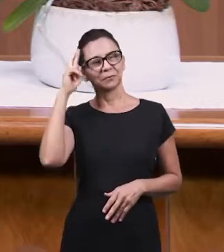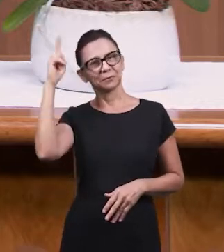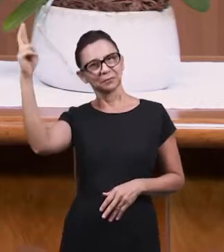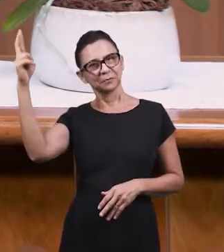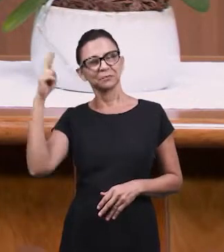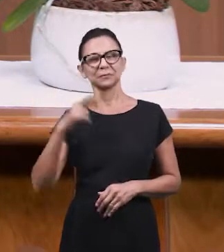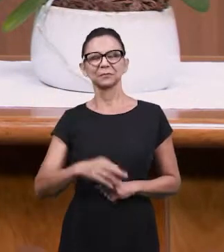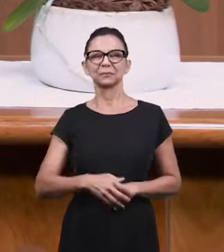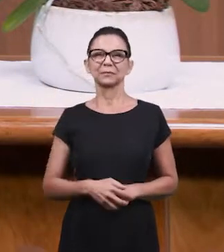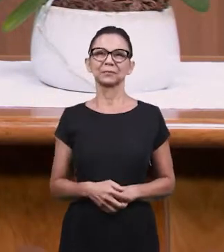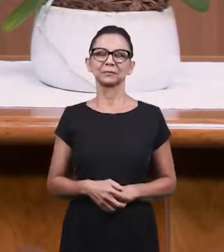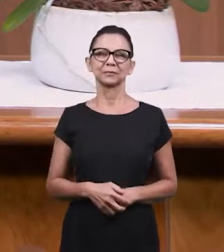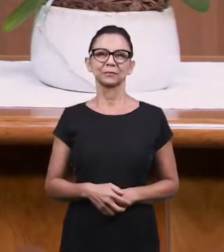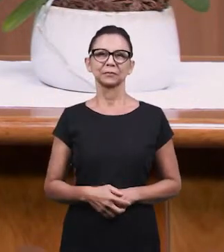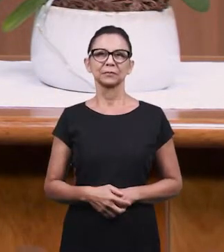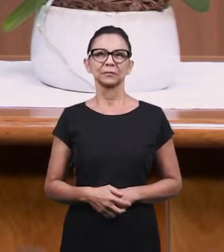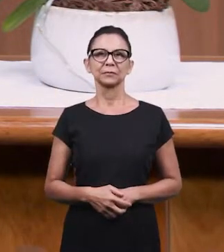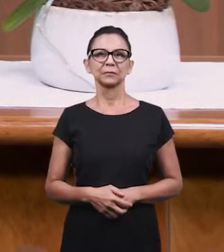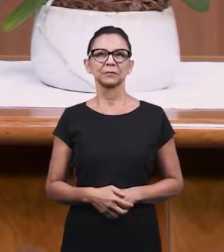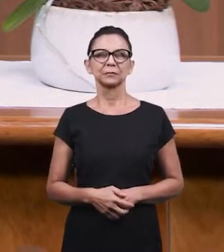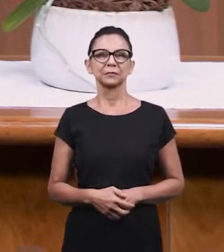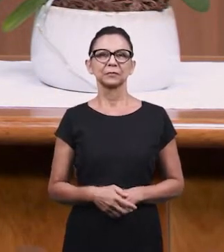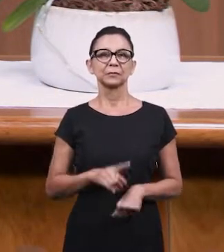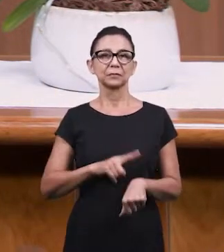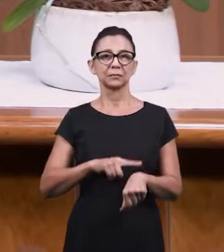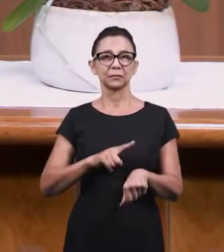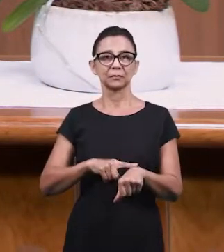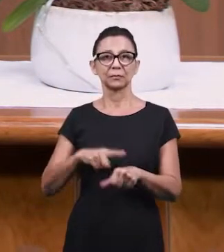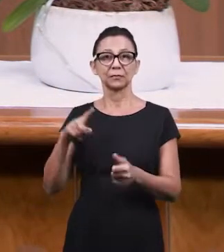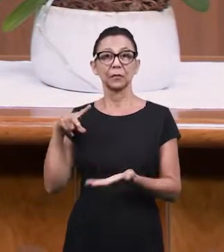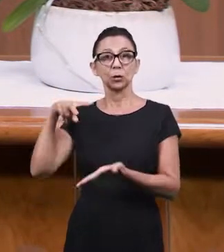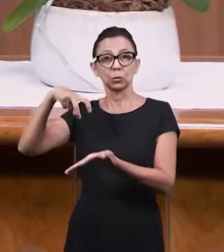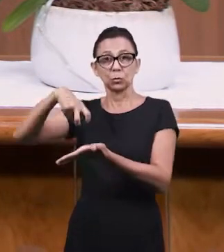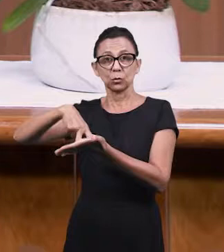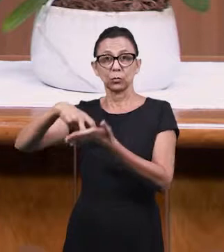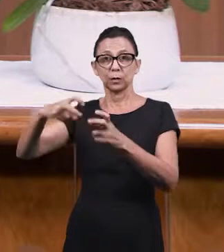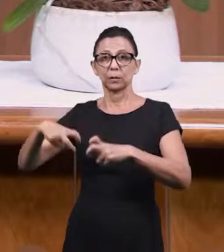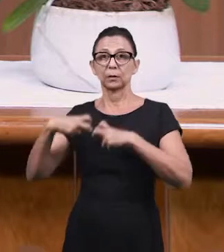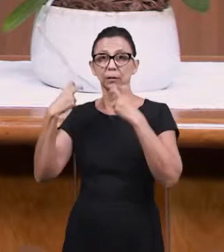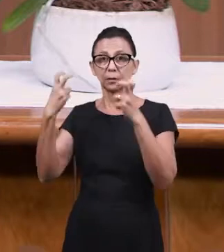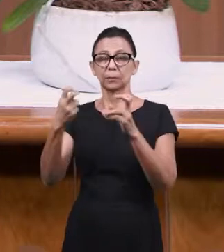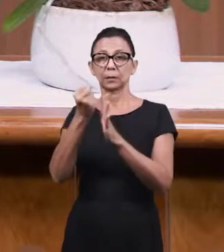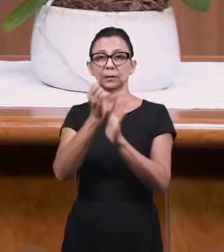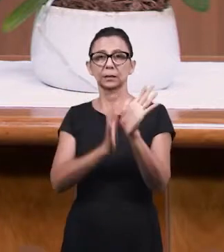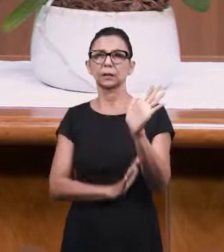du Seigneur. Nous allons nous mettre à genoux,